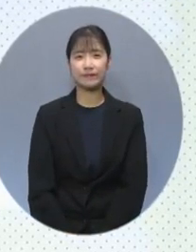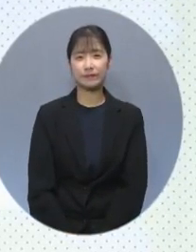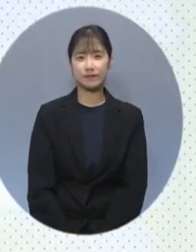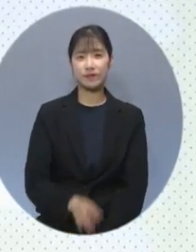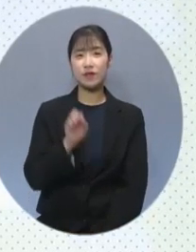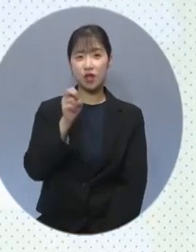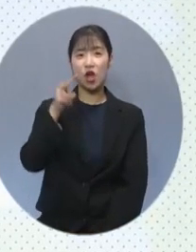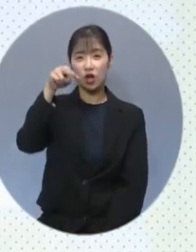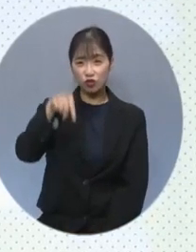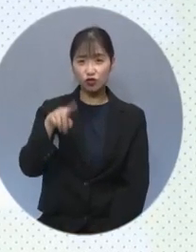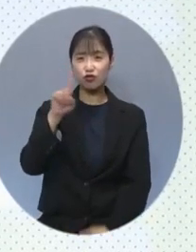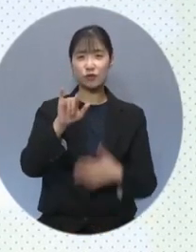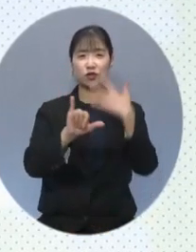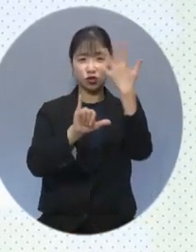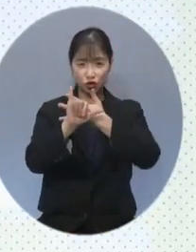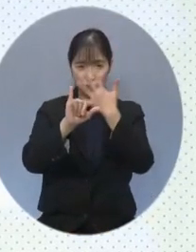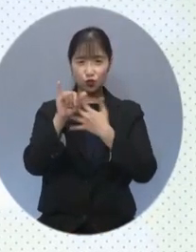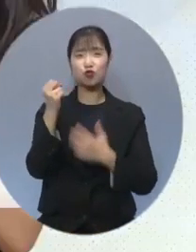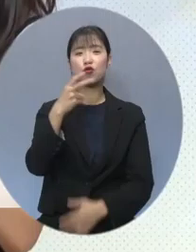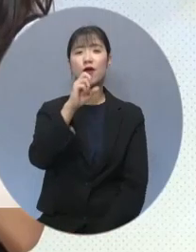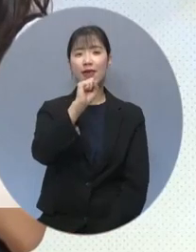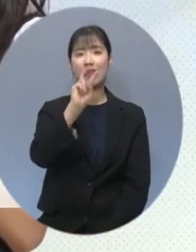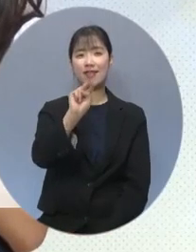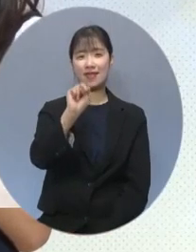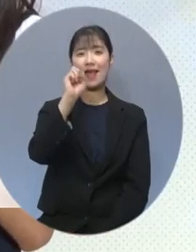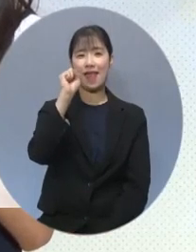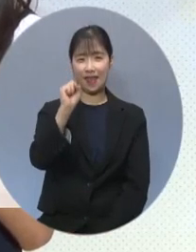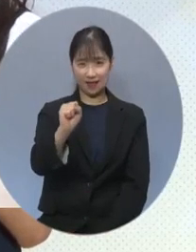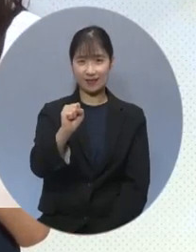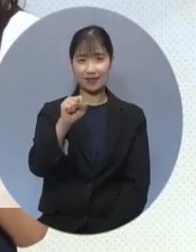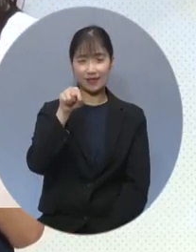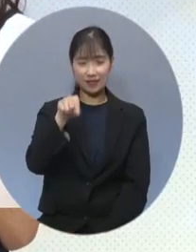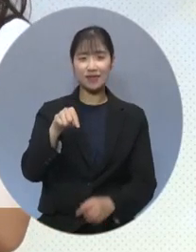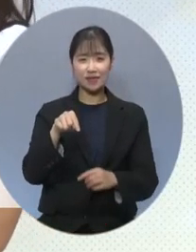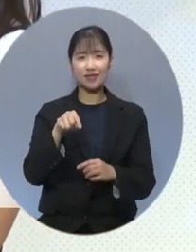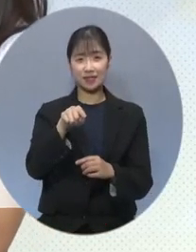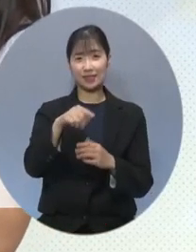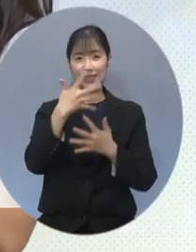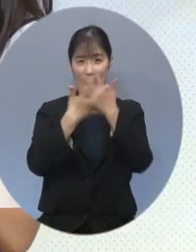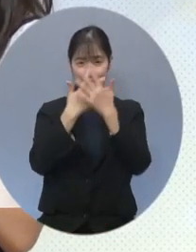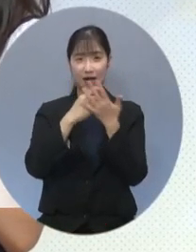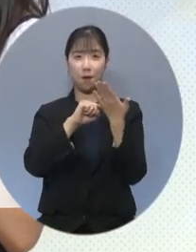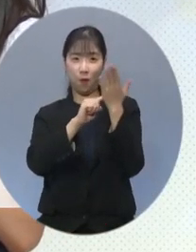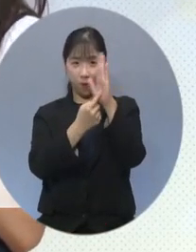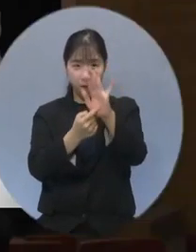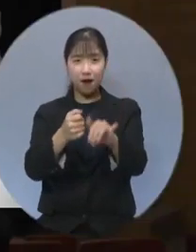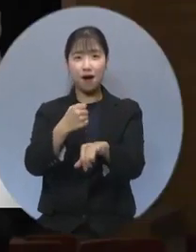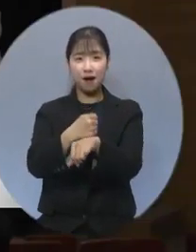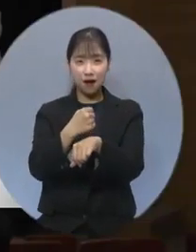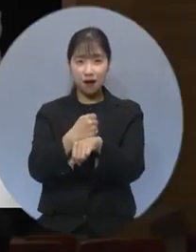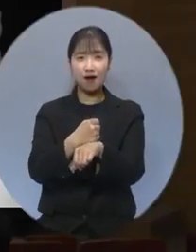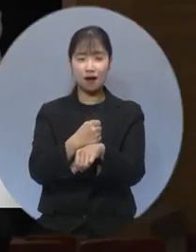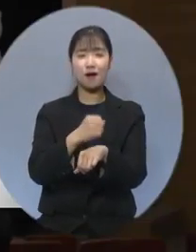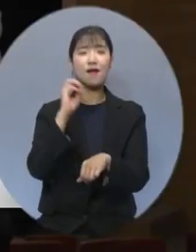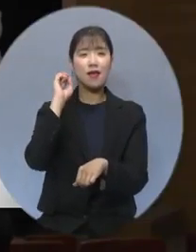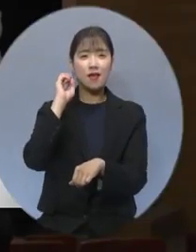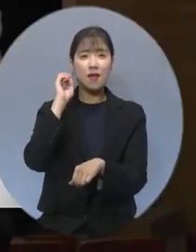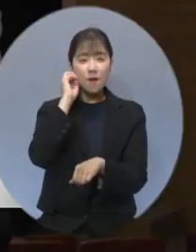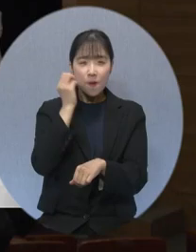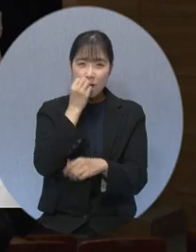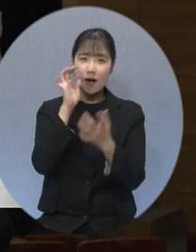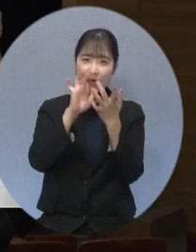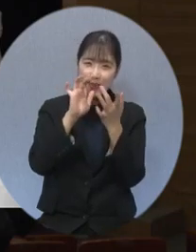여수시는 유튜브와 여수 관광 sns 힐링 여수와 를 통해 웹드라마 를 공개하고 온 오프라인 이벤트와